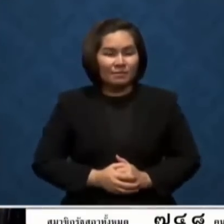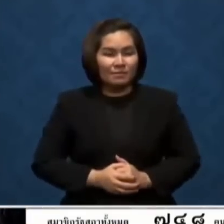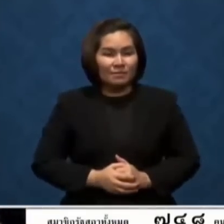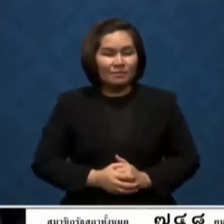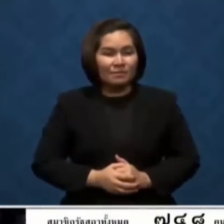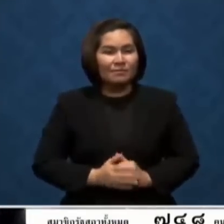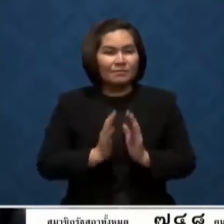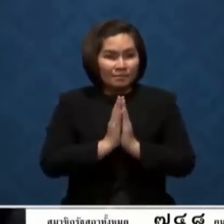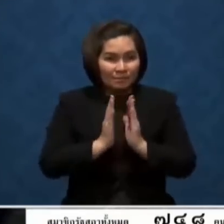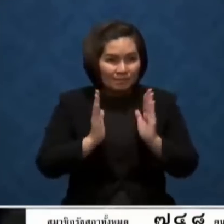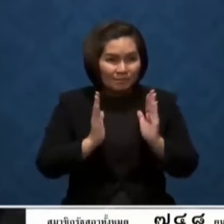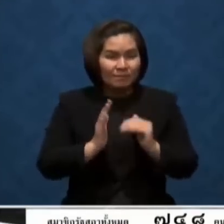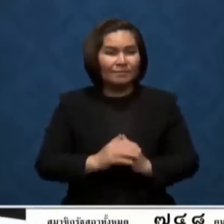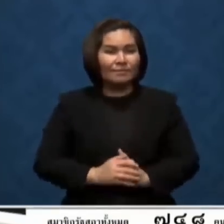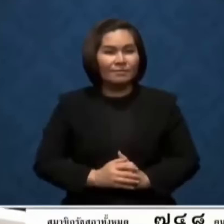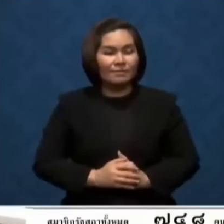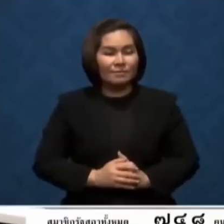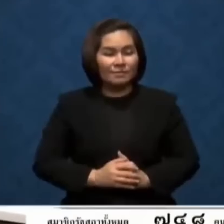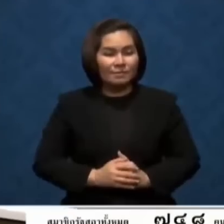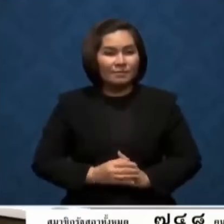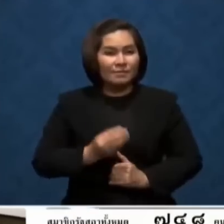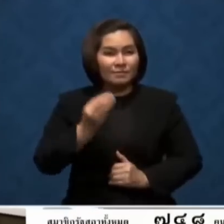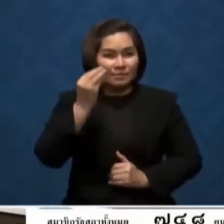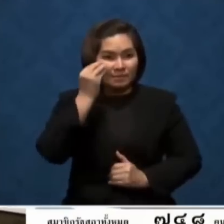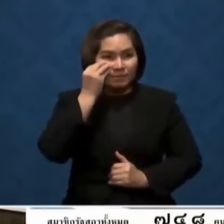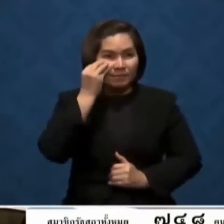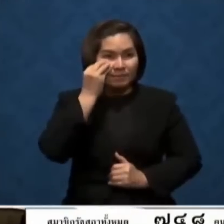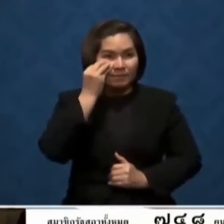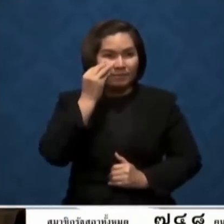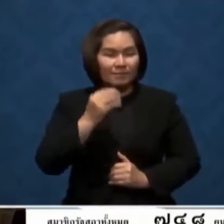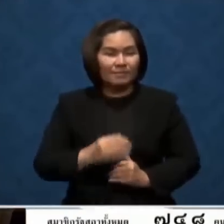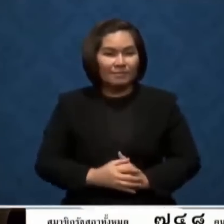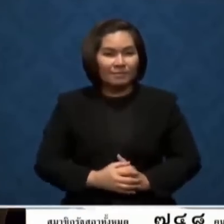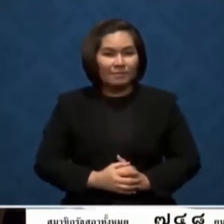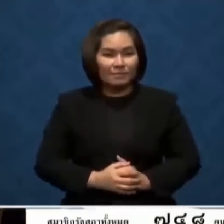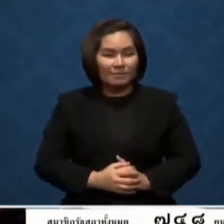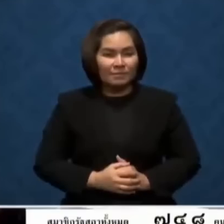ขอบคุณคุณพิธามากครับ